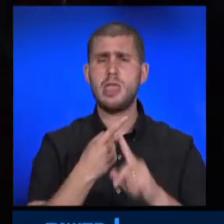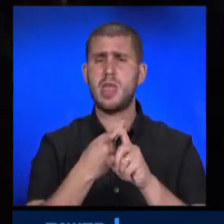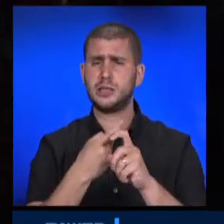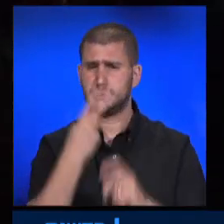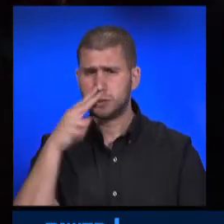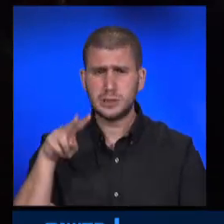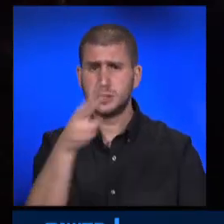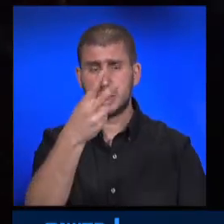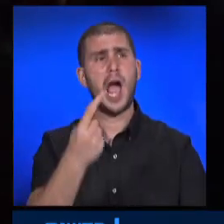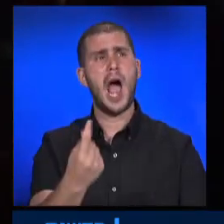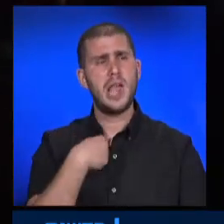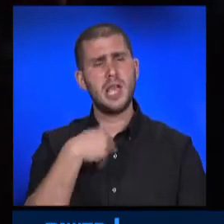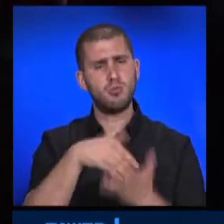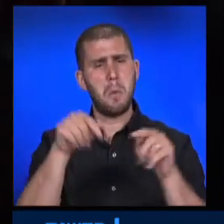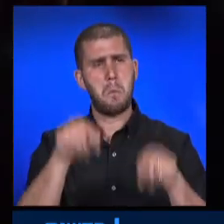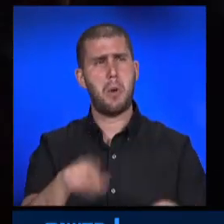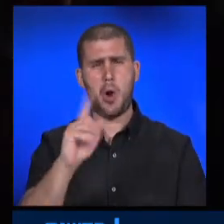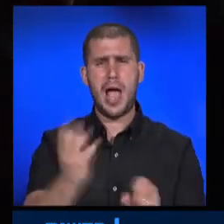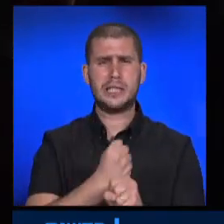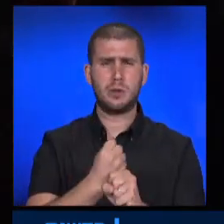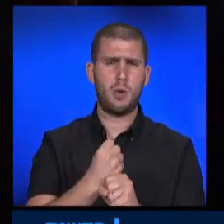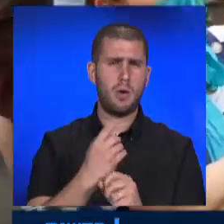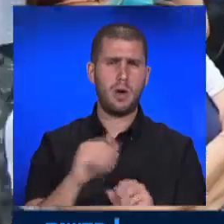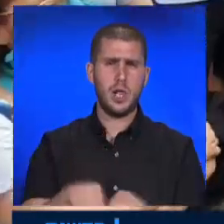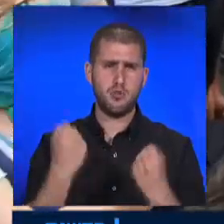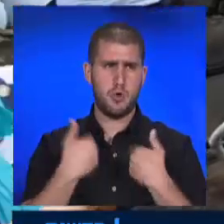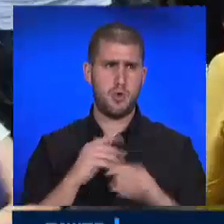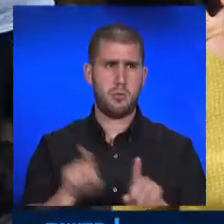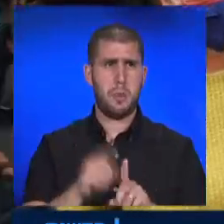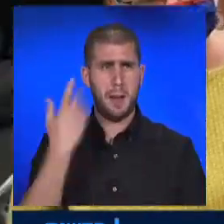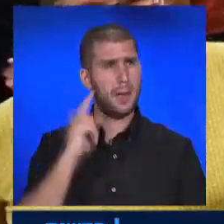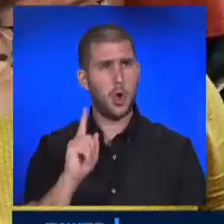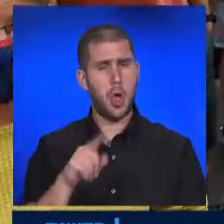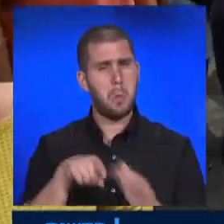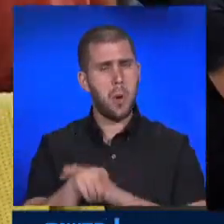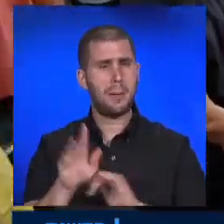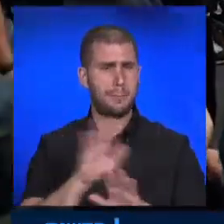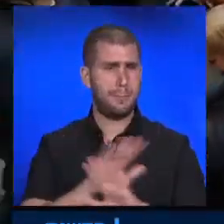פה, שאני עוד פה. הם לא יצליחו לעשות מה שהם עשו פעם. אנחנו לא בוחרים לשום